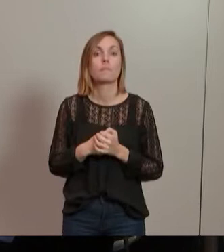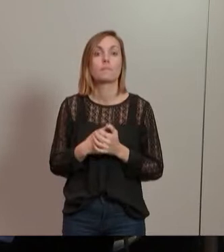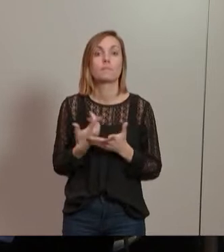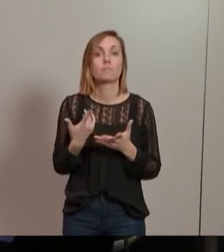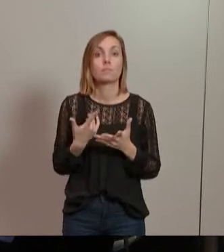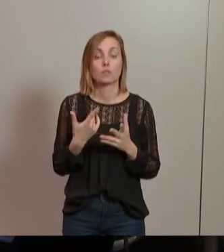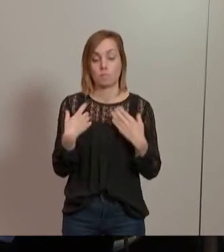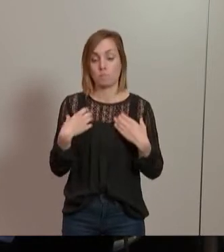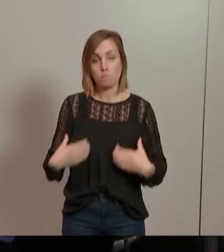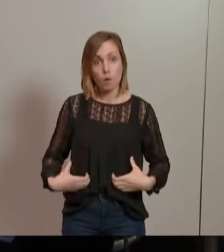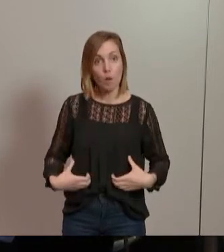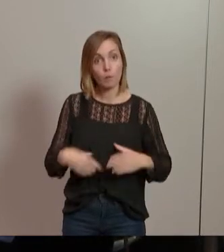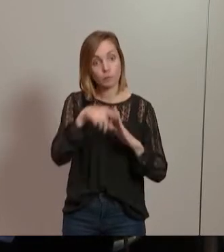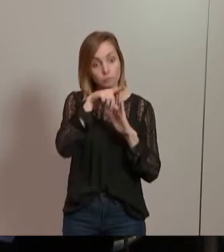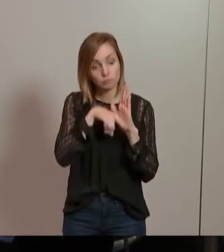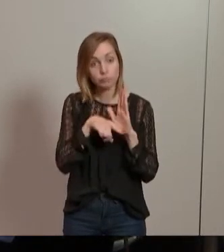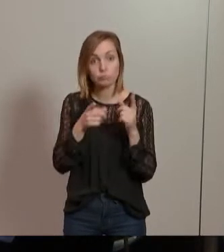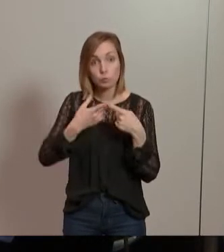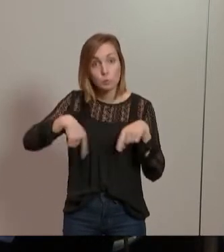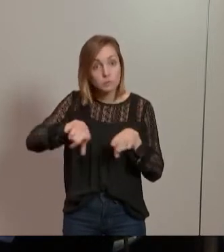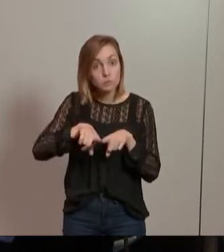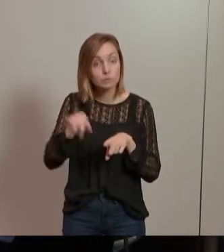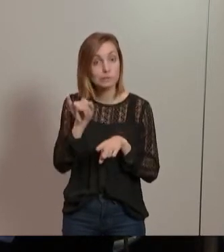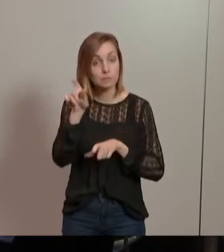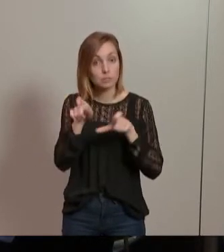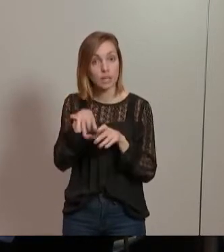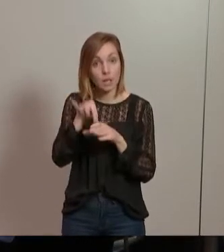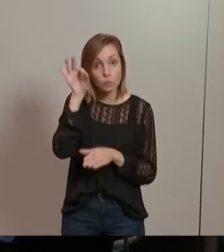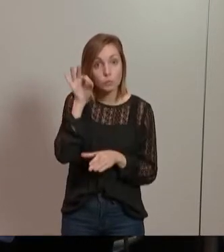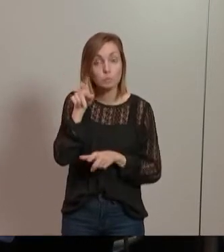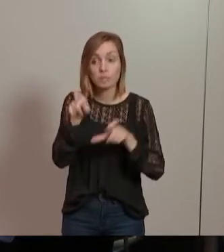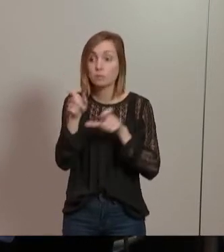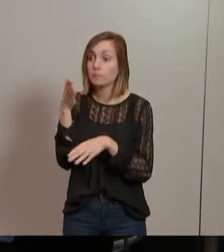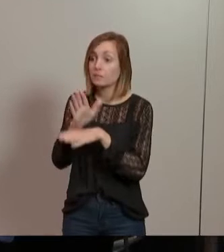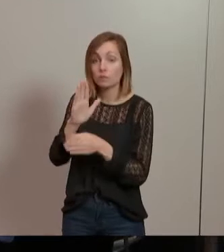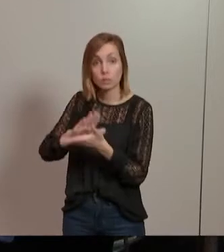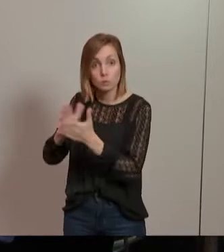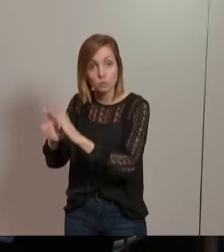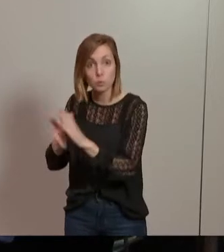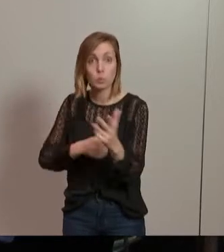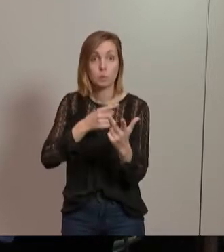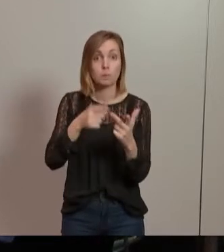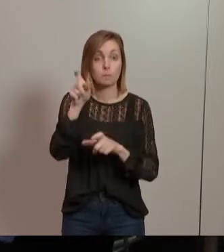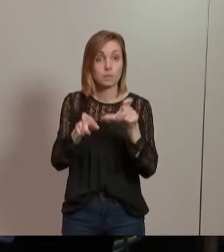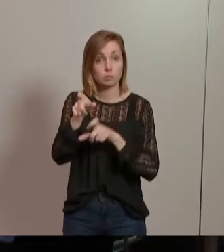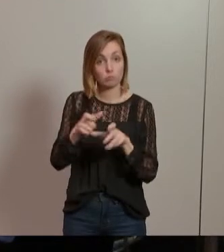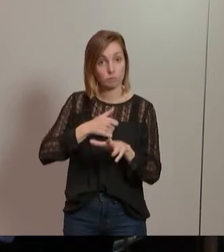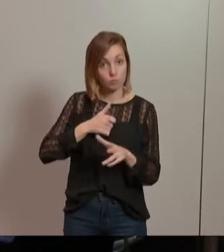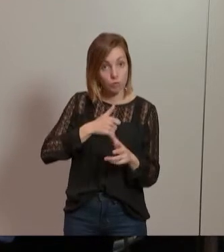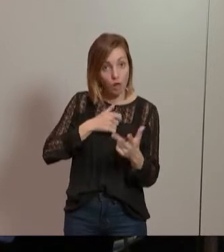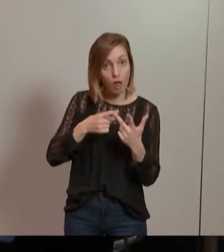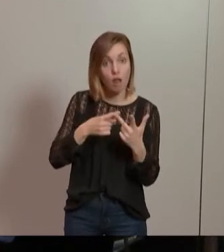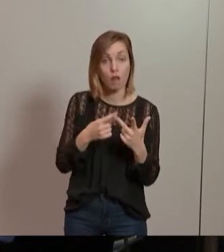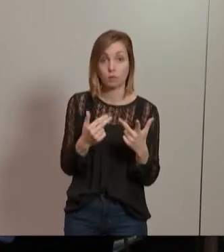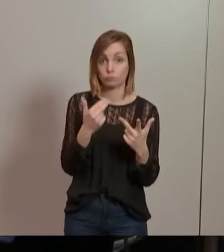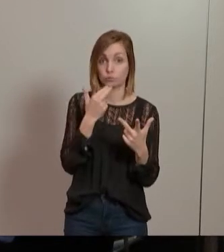Les membres de la commission accessibilité, ce sont des élus, des représentants d'associations, des personnes individuelles qui sont